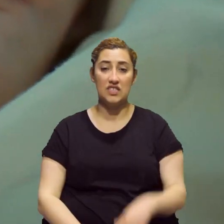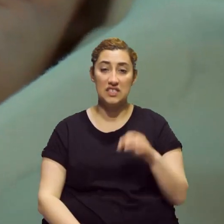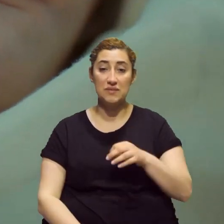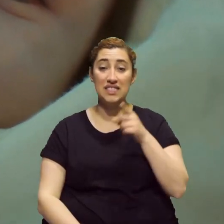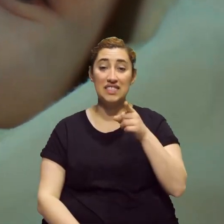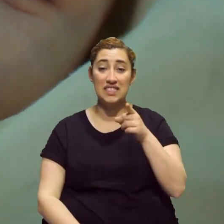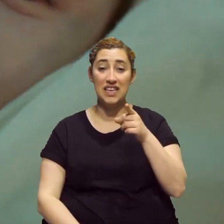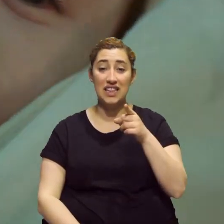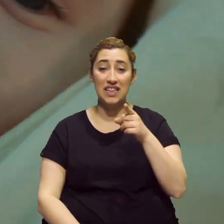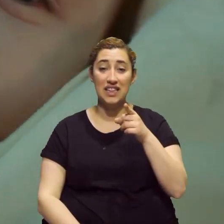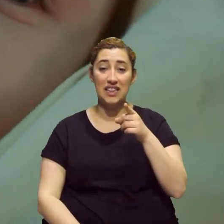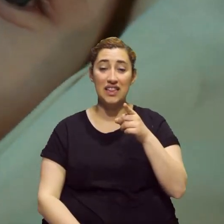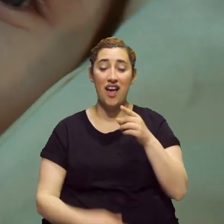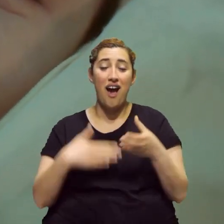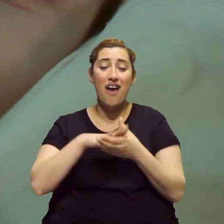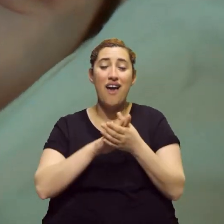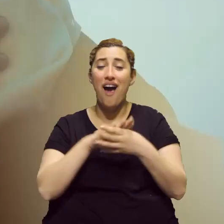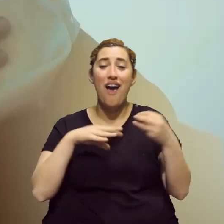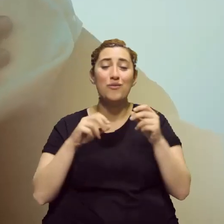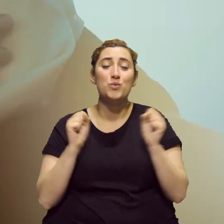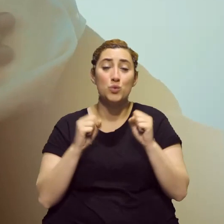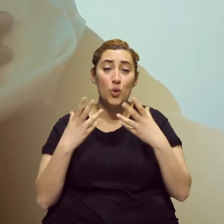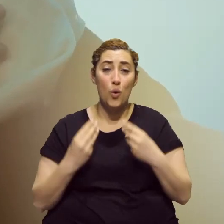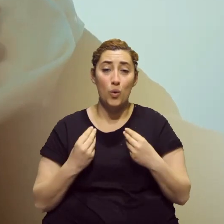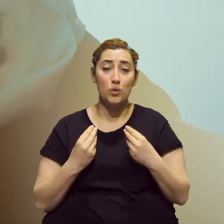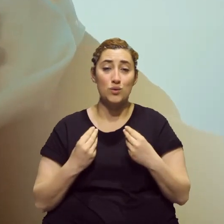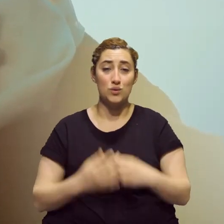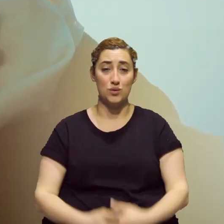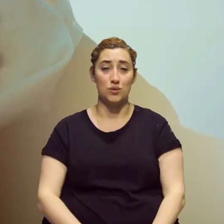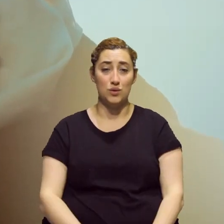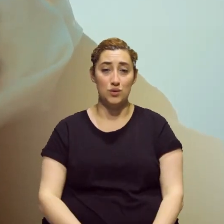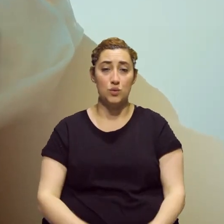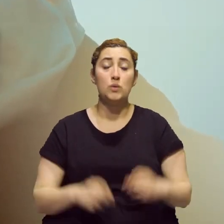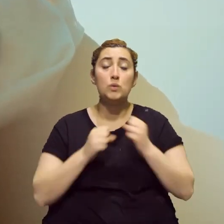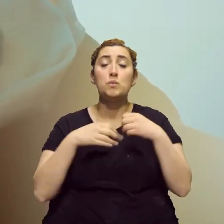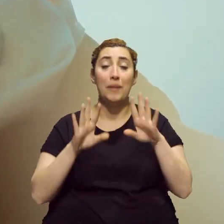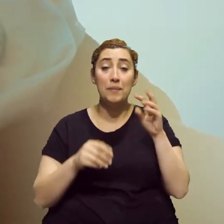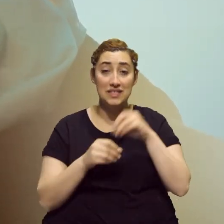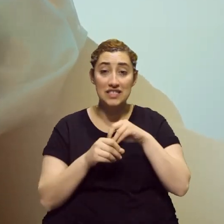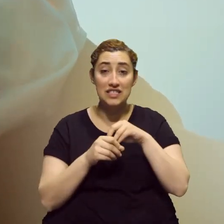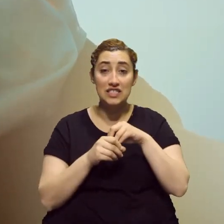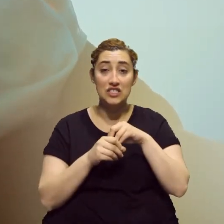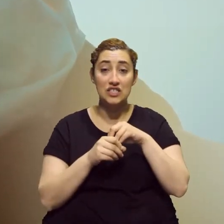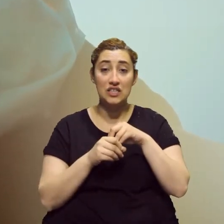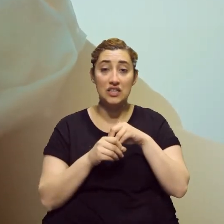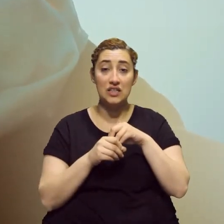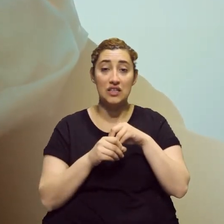Şimdi senin ayacıkların üşür. Mustafa Gıyasettin'in dudağını sevdi. Üşümesin diye